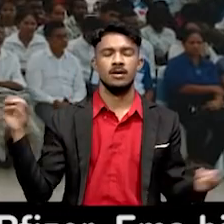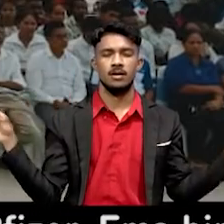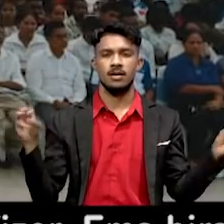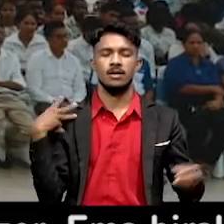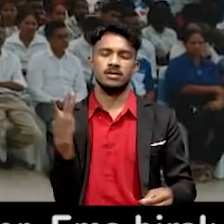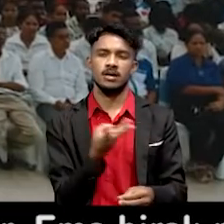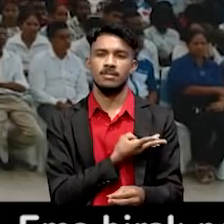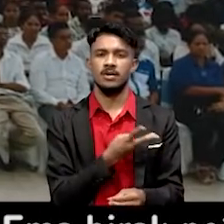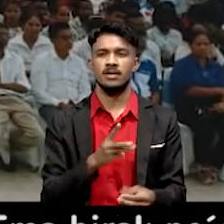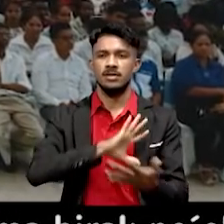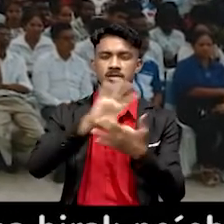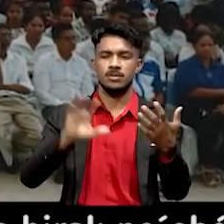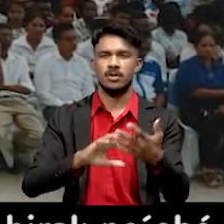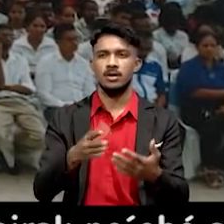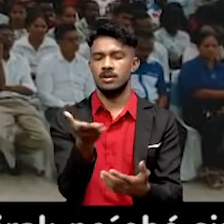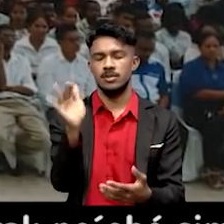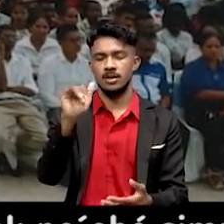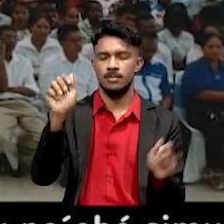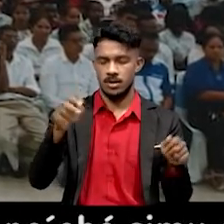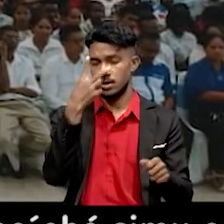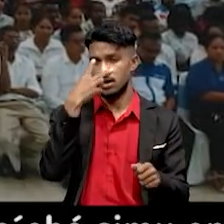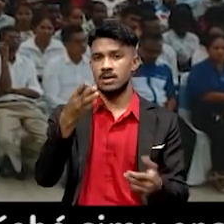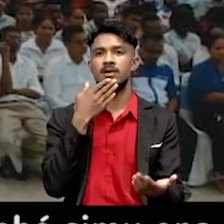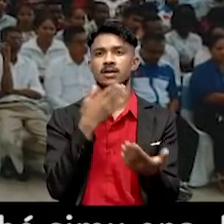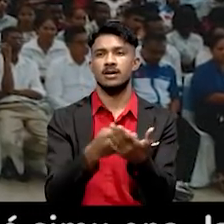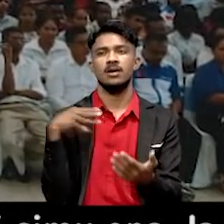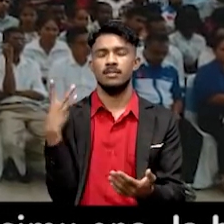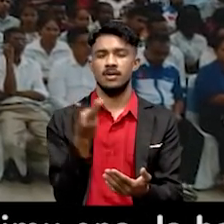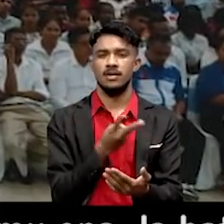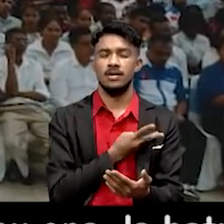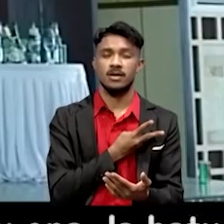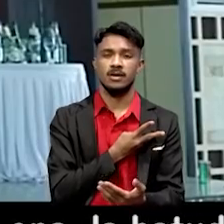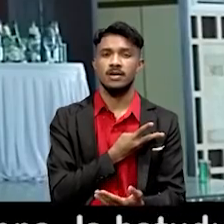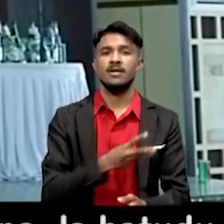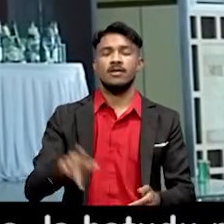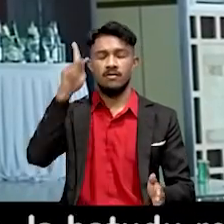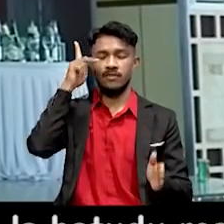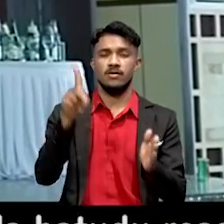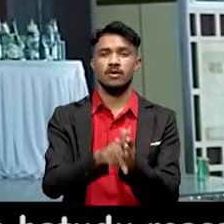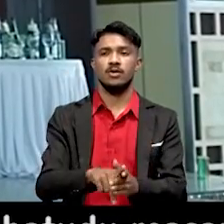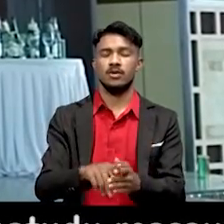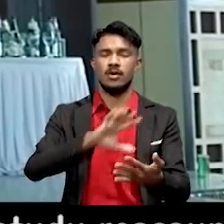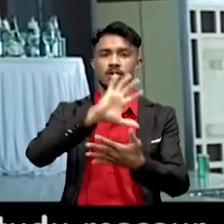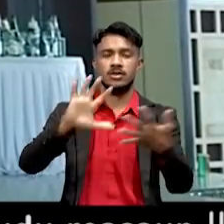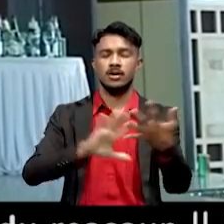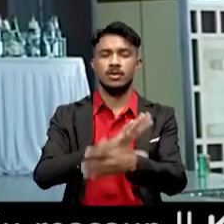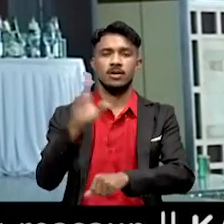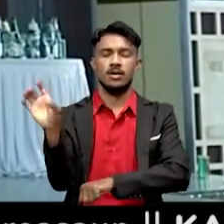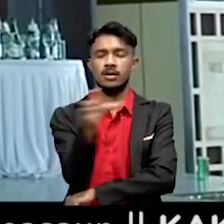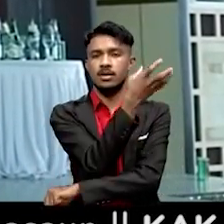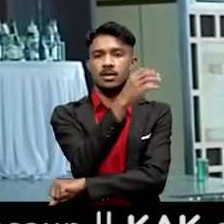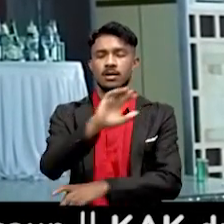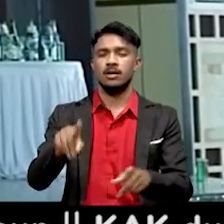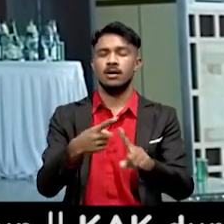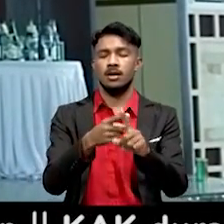ita bocira bel hare di dia kami ne foto usi event or usi Natal hamutuk pede nenian nebe orse kalo